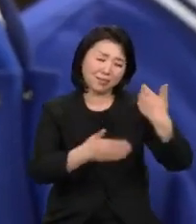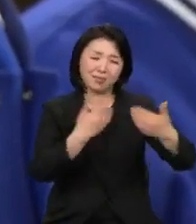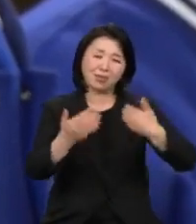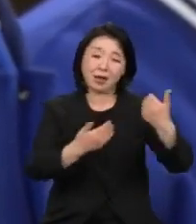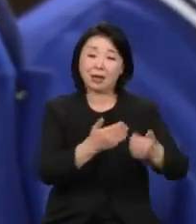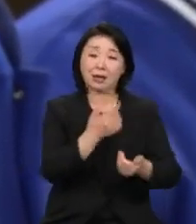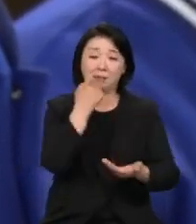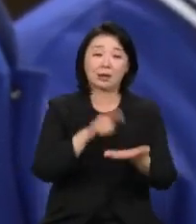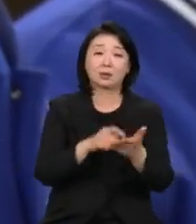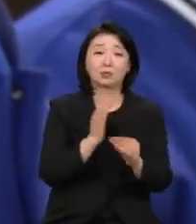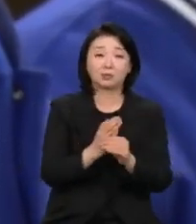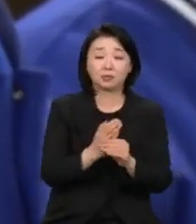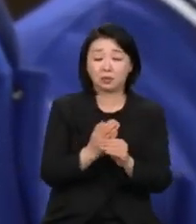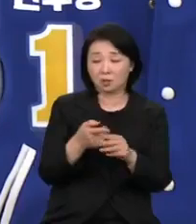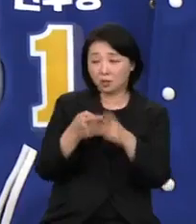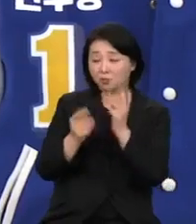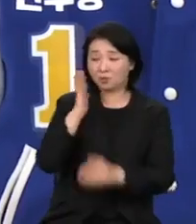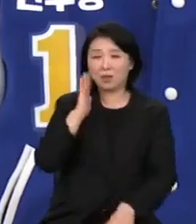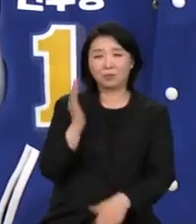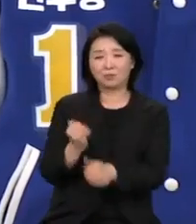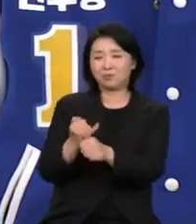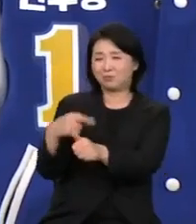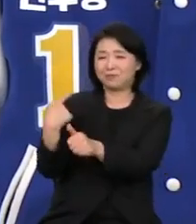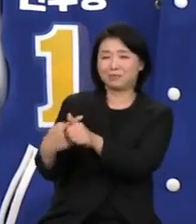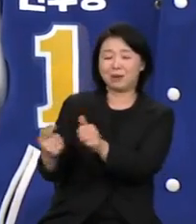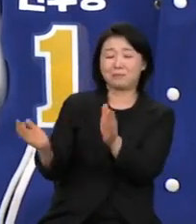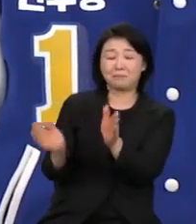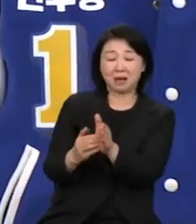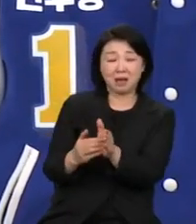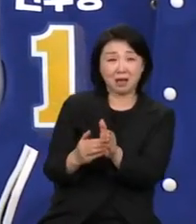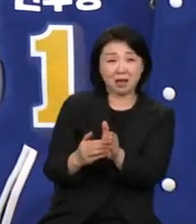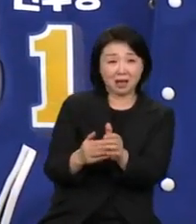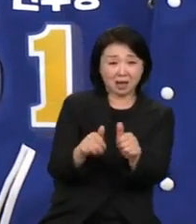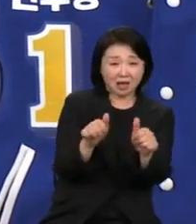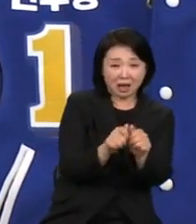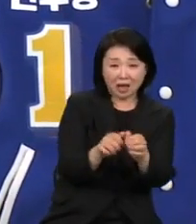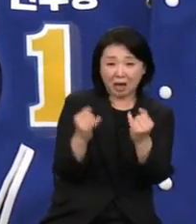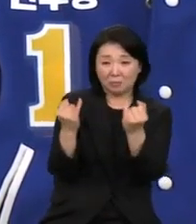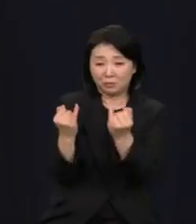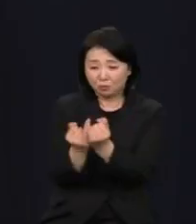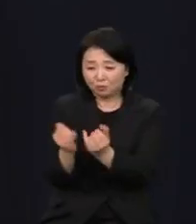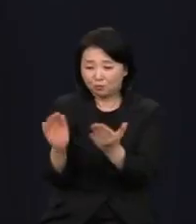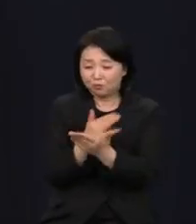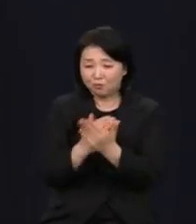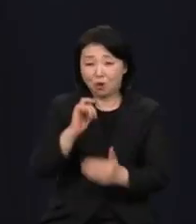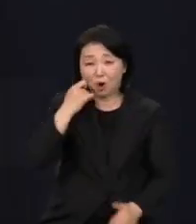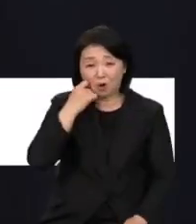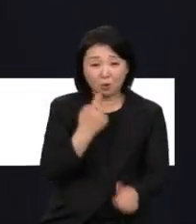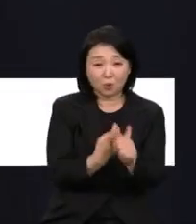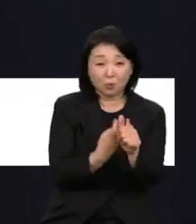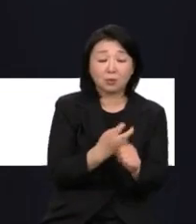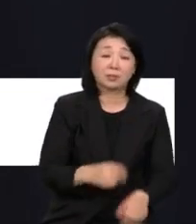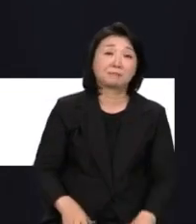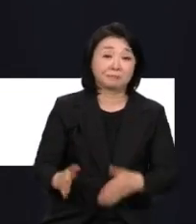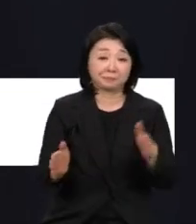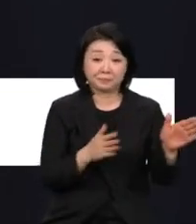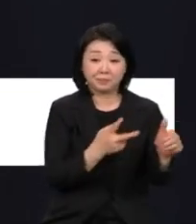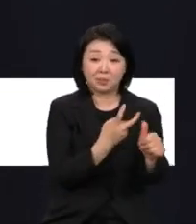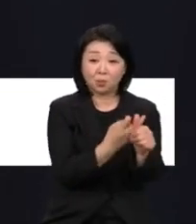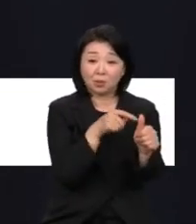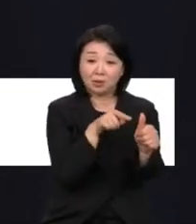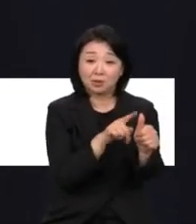김 후보가 윤석열 대통령 부부를 비판하며 암수 구분이 어려운 토끼에 빗댑니다. 토끼라고 하는 동물이